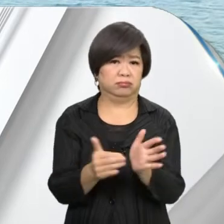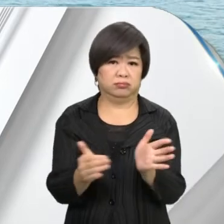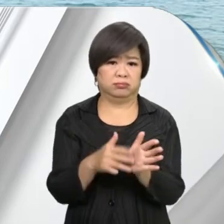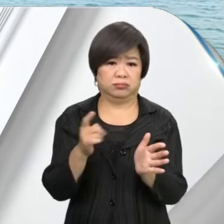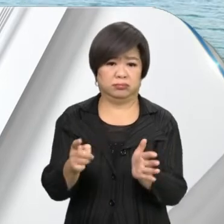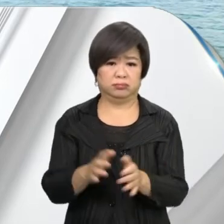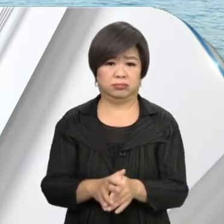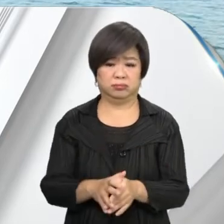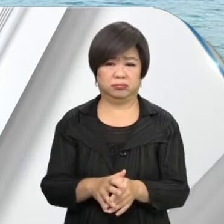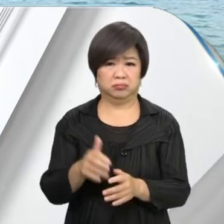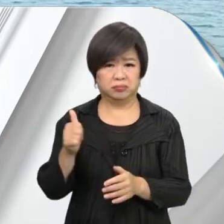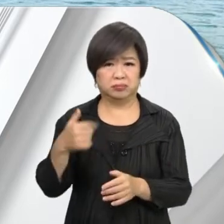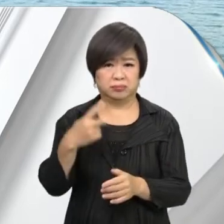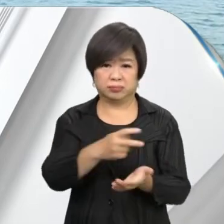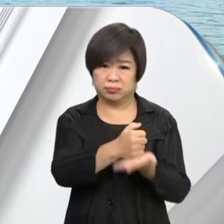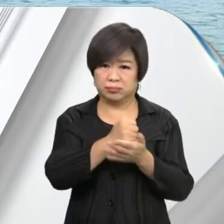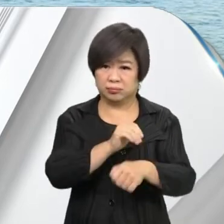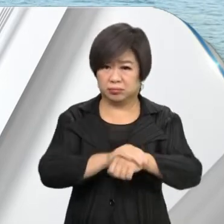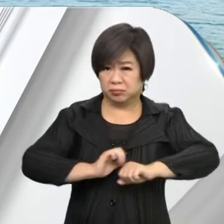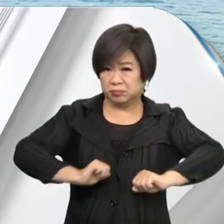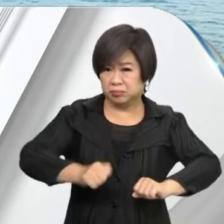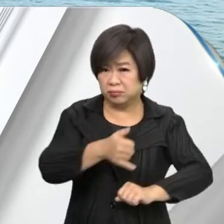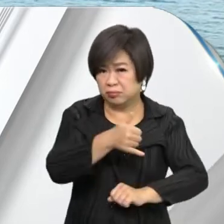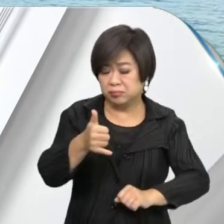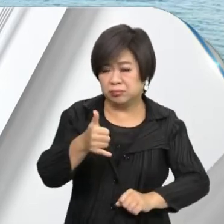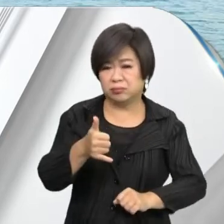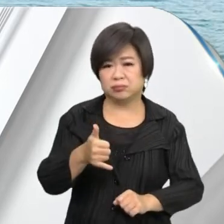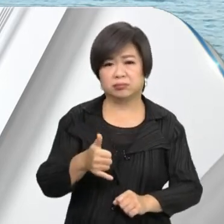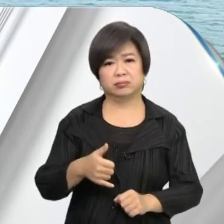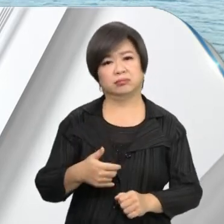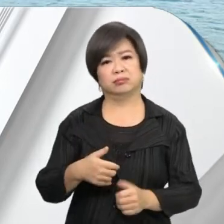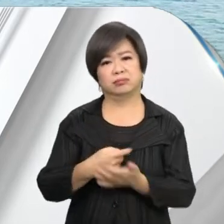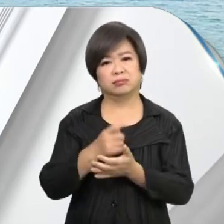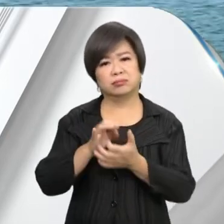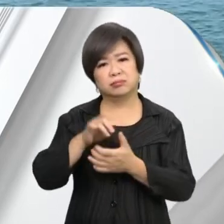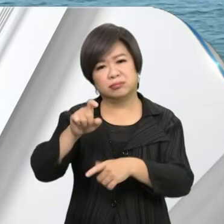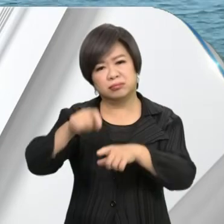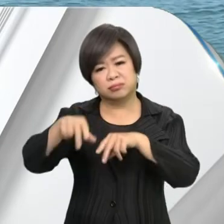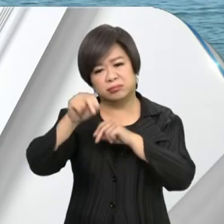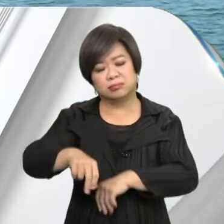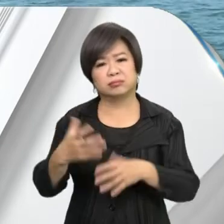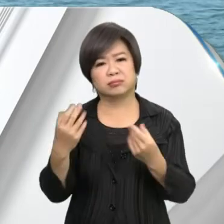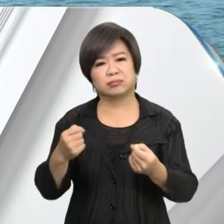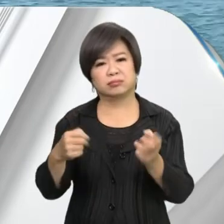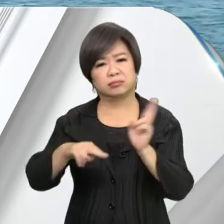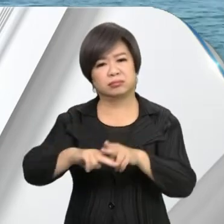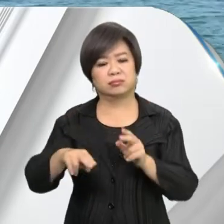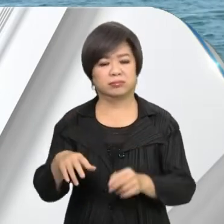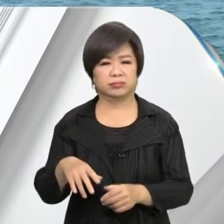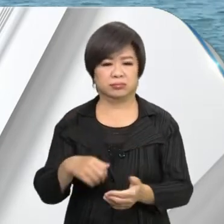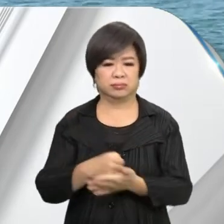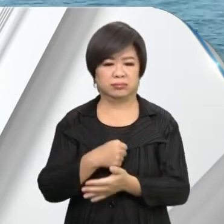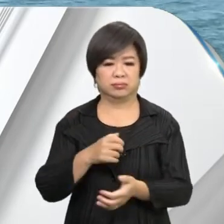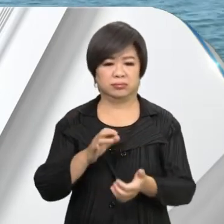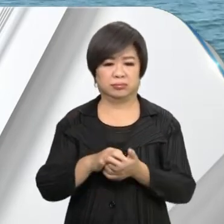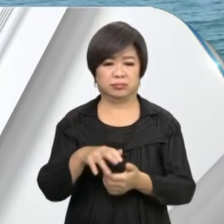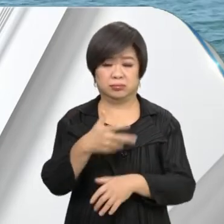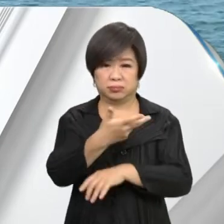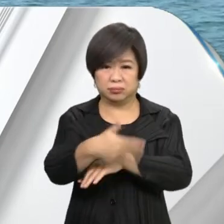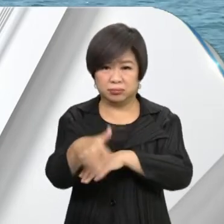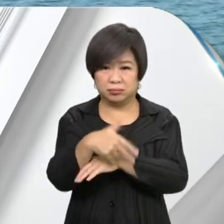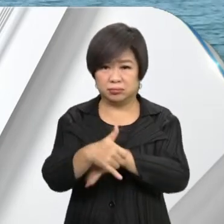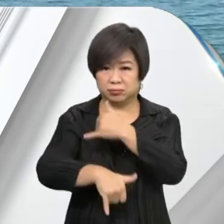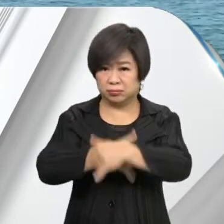生员，就只是因为一个厂商问题，然后就不开放，这就变得很矛盾了。 把水上活动的是做的比较丰富，然后另外